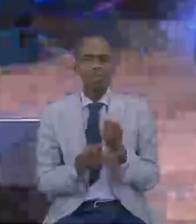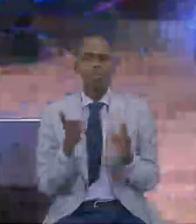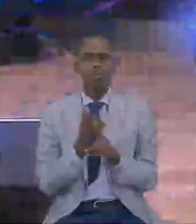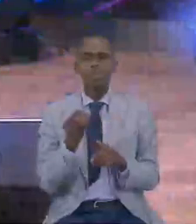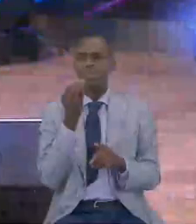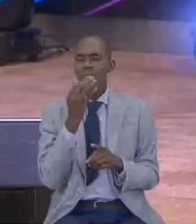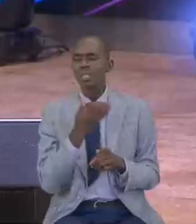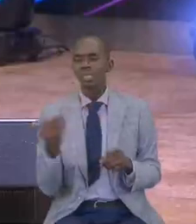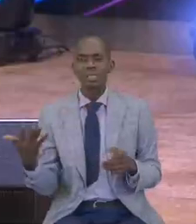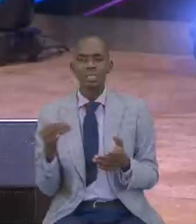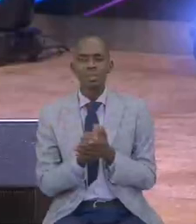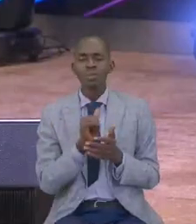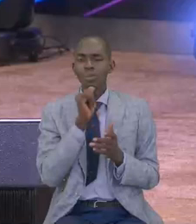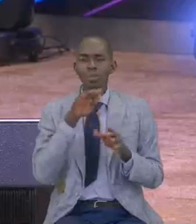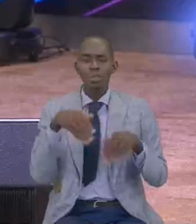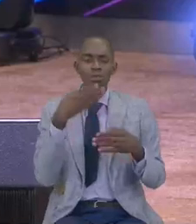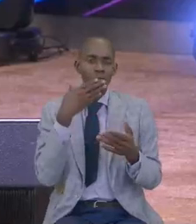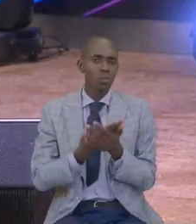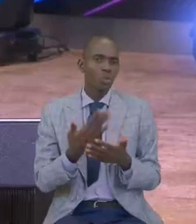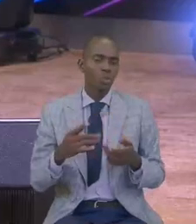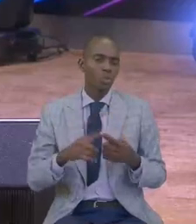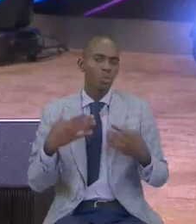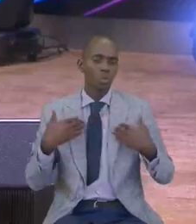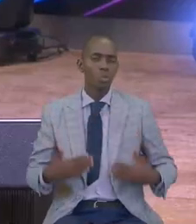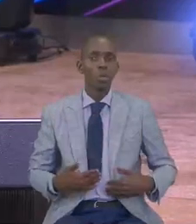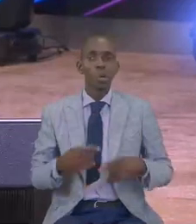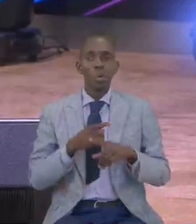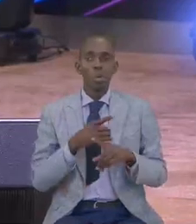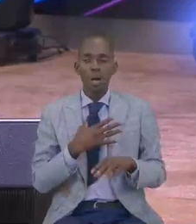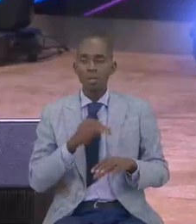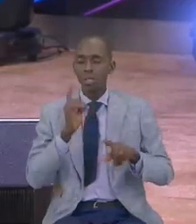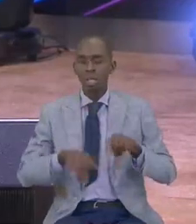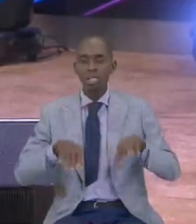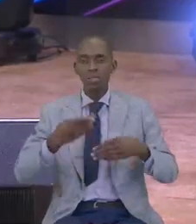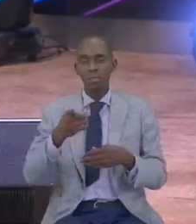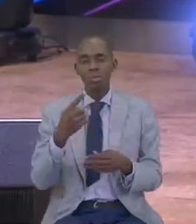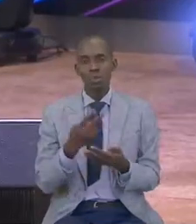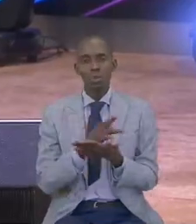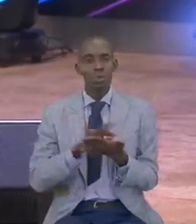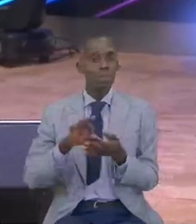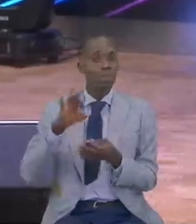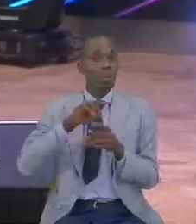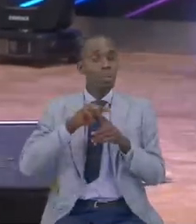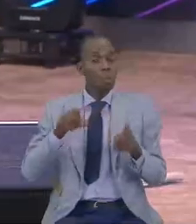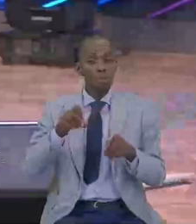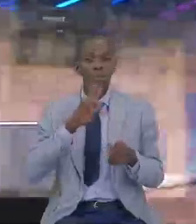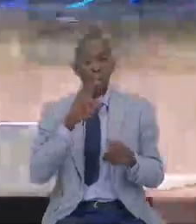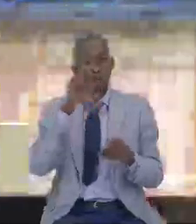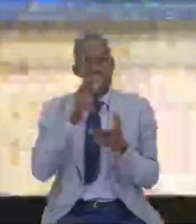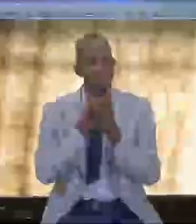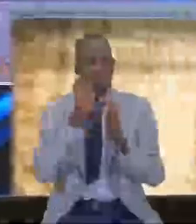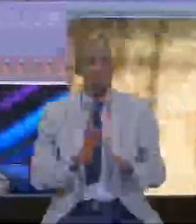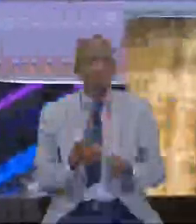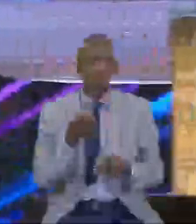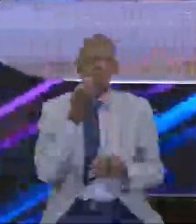ne peuvent pas apporter la puissance du Saint-Esprit. Mais tu es un croyant, tu manges bien, tu bois de l'eau très